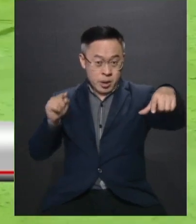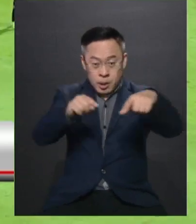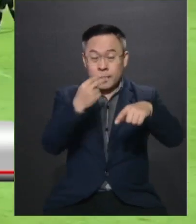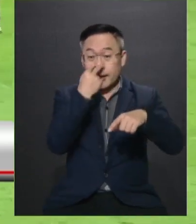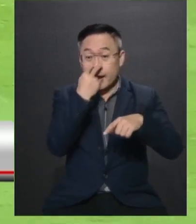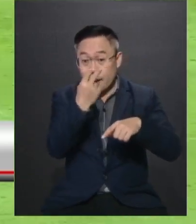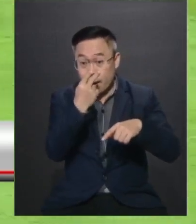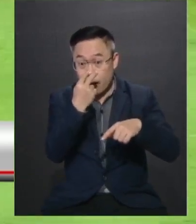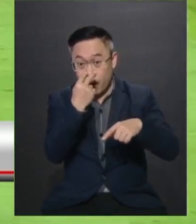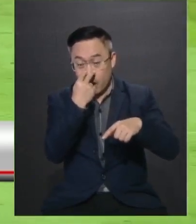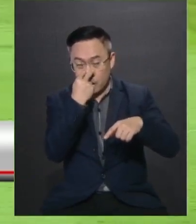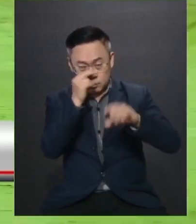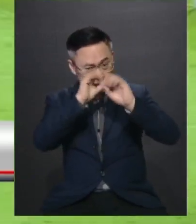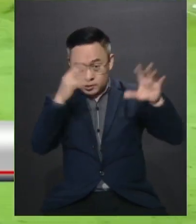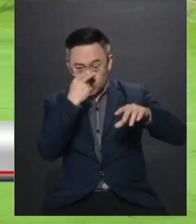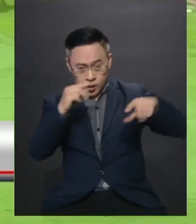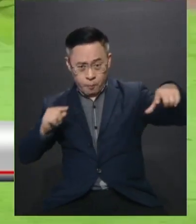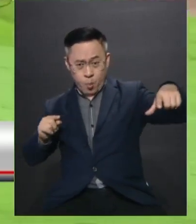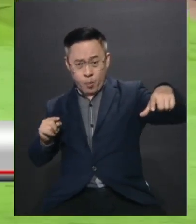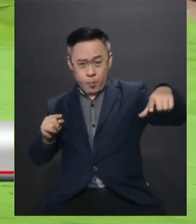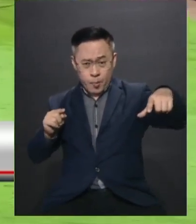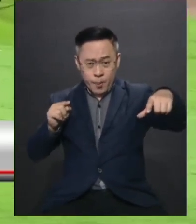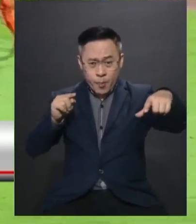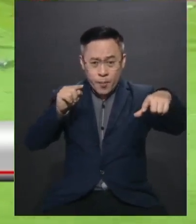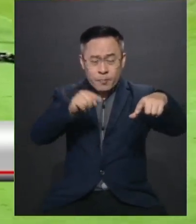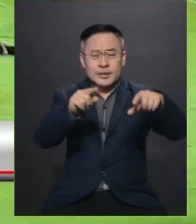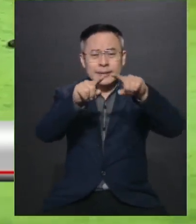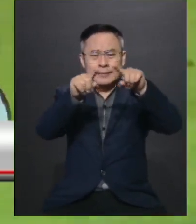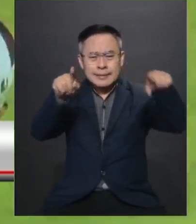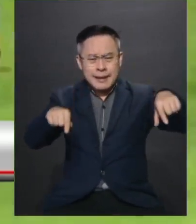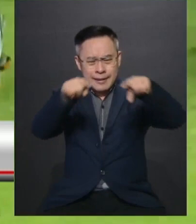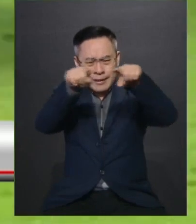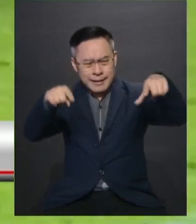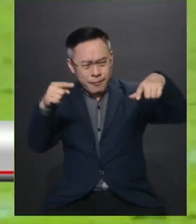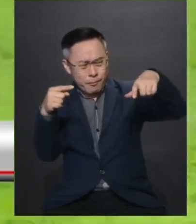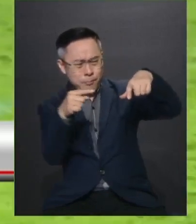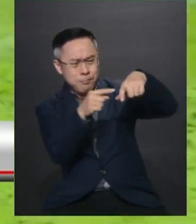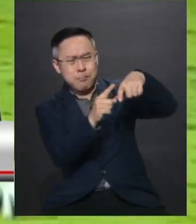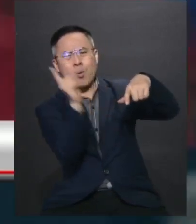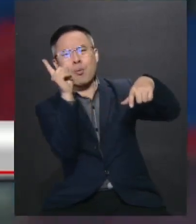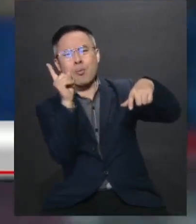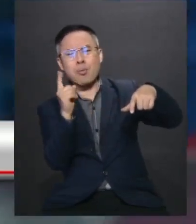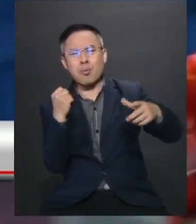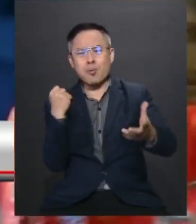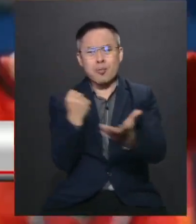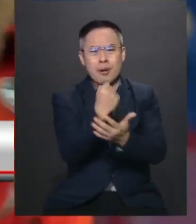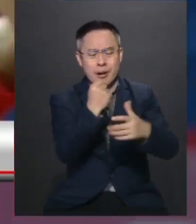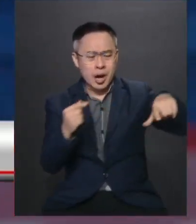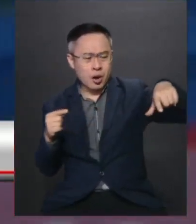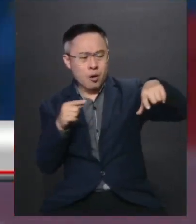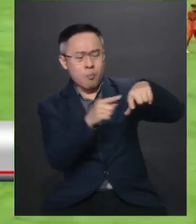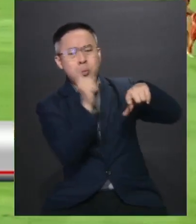คะดูแล้วบอลก็ชนคานไปอย่างน่าเสียดายเหมือนกันจากนั้นก็ไม่มีประตูเพิ่มค่ะ